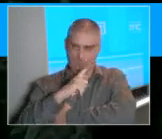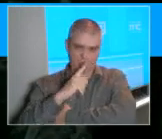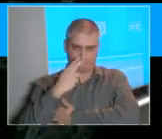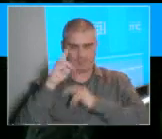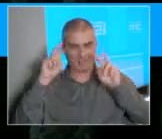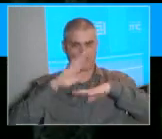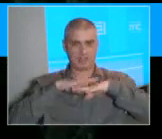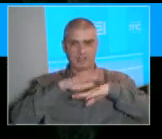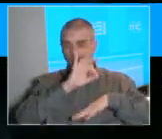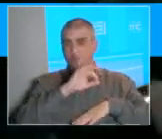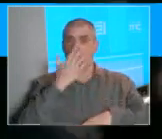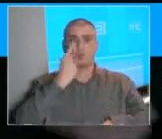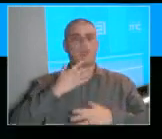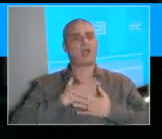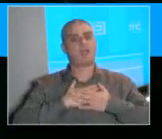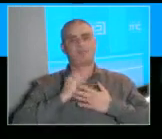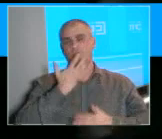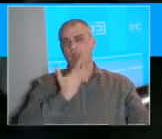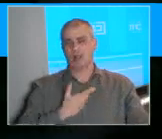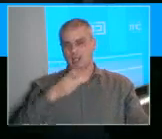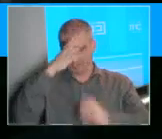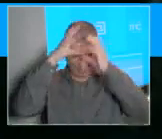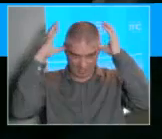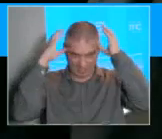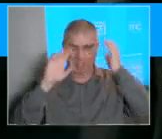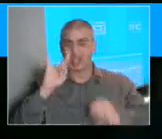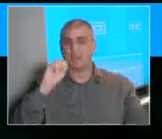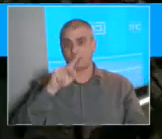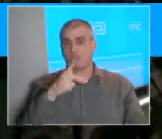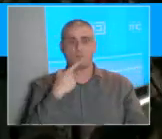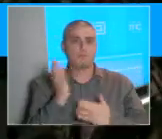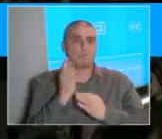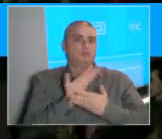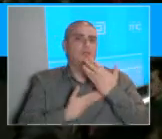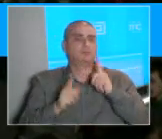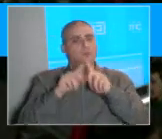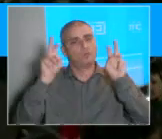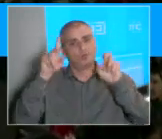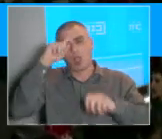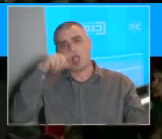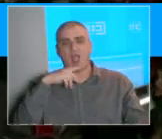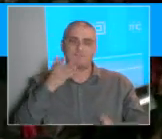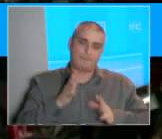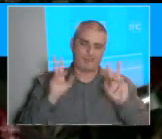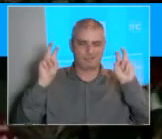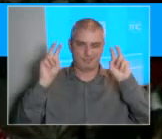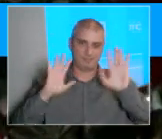מבחינת הגדרת התפקיד, הוא היה חביבו של חמינאי, יש אומרים שהיו ביניהם ממש יחסי אב בן